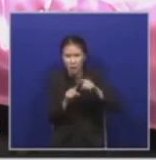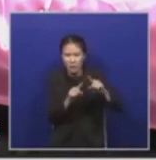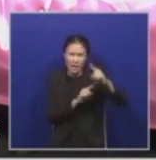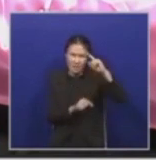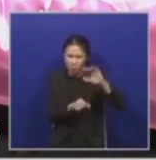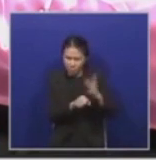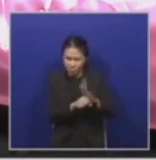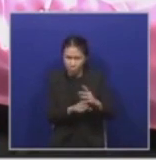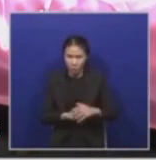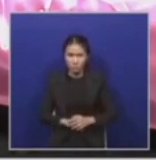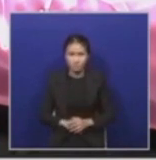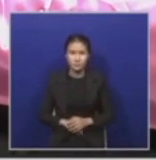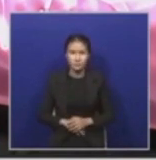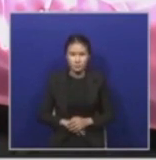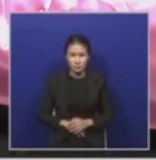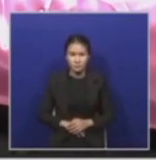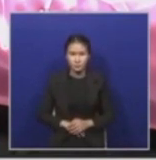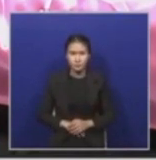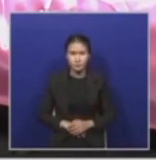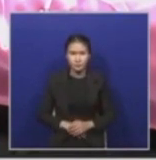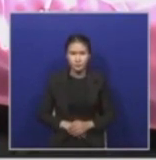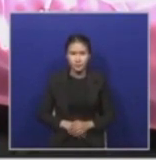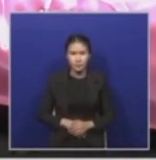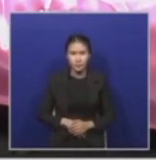านประธานครับท่านประธานดูต่อนะฮะเ